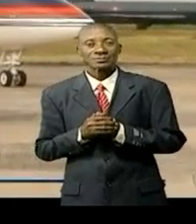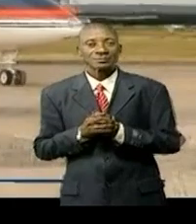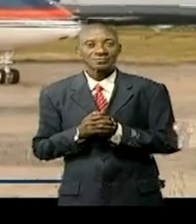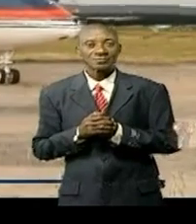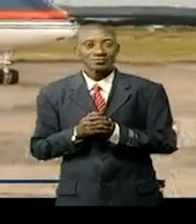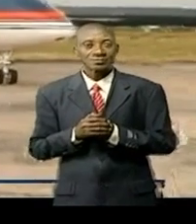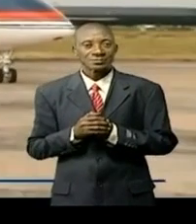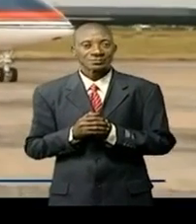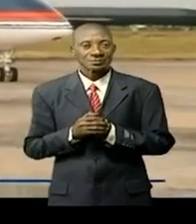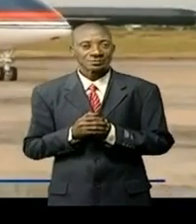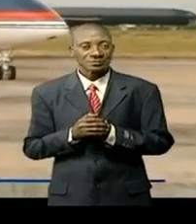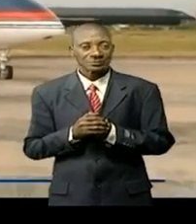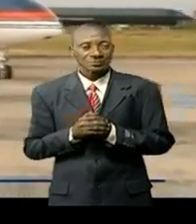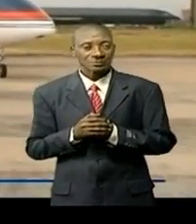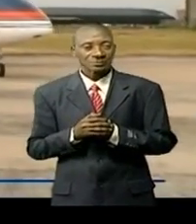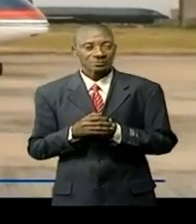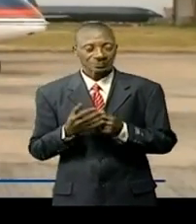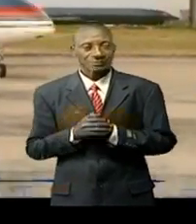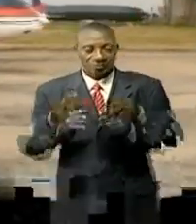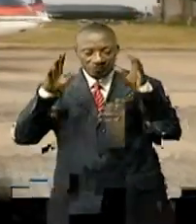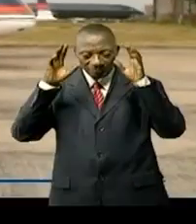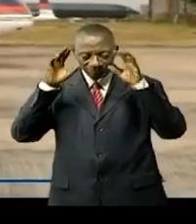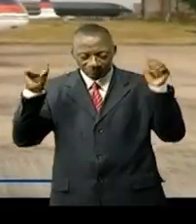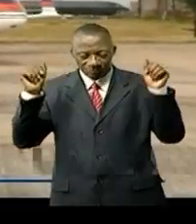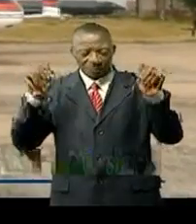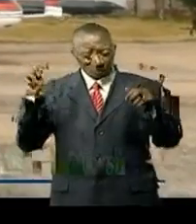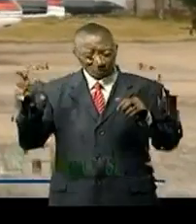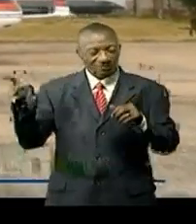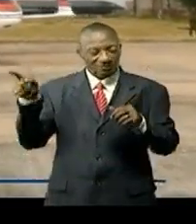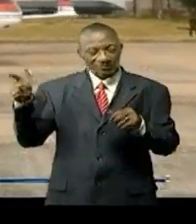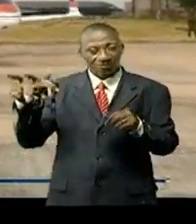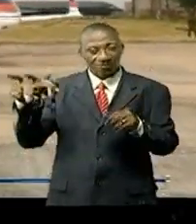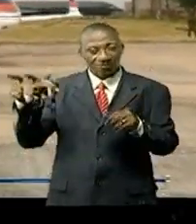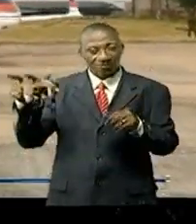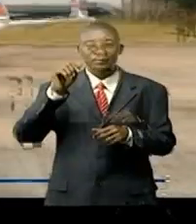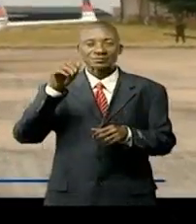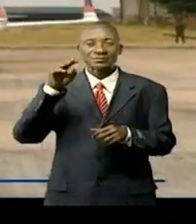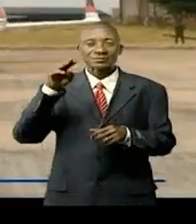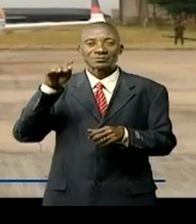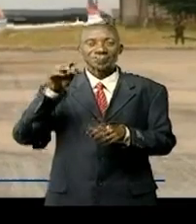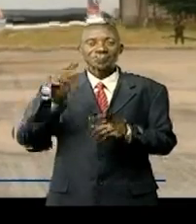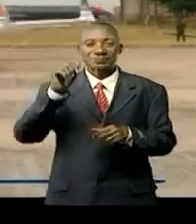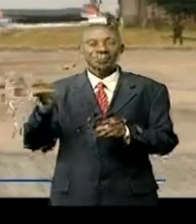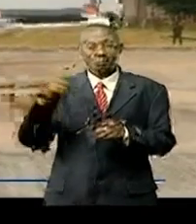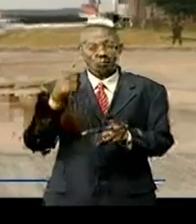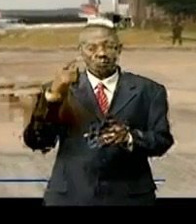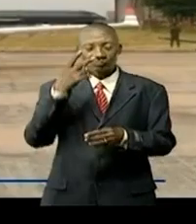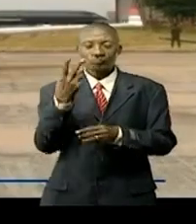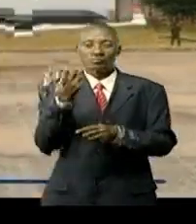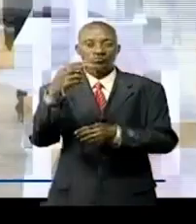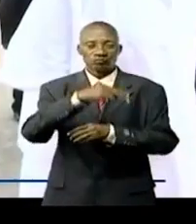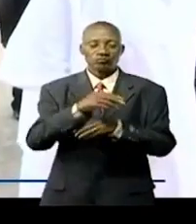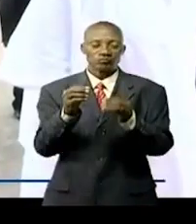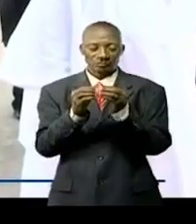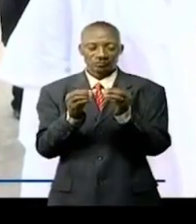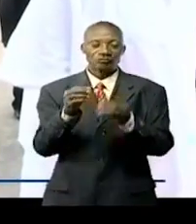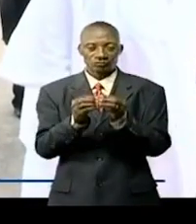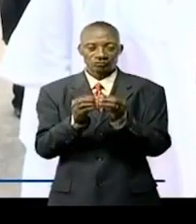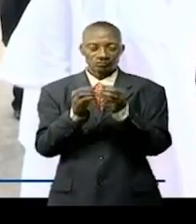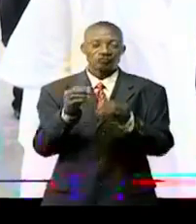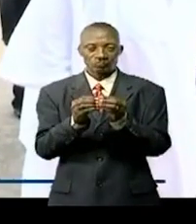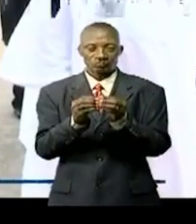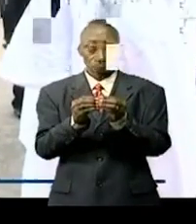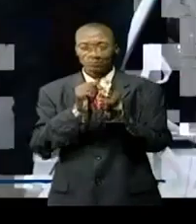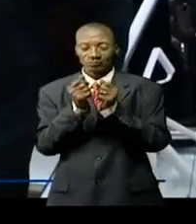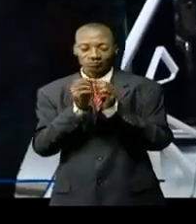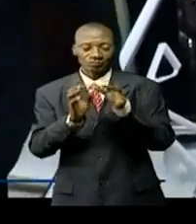Le chef d'État gambien est en visite officielle de 48 heures. Il sera question de la coopération diplomatique et relations bilatérales.